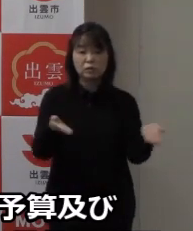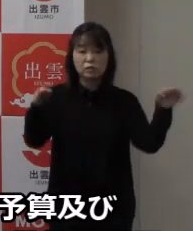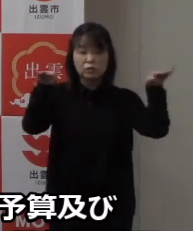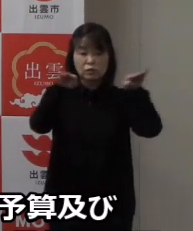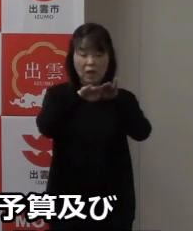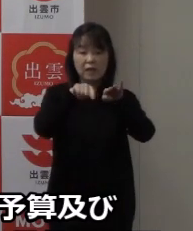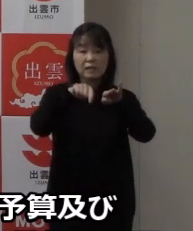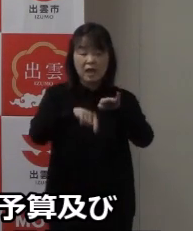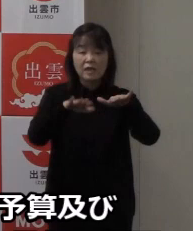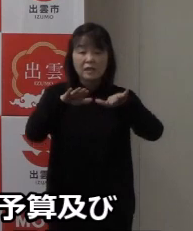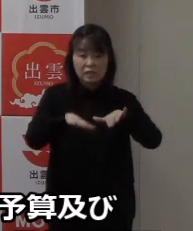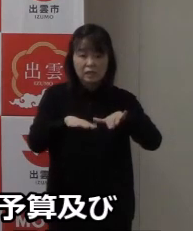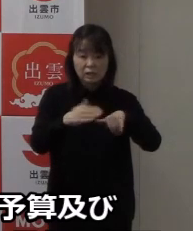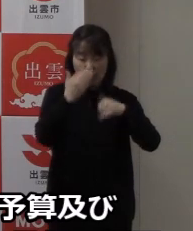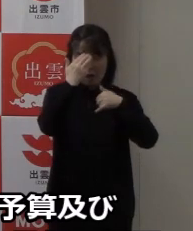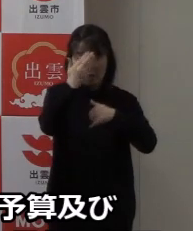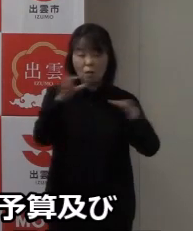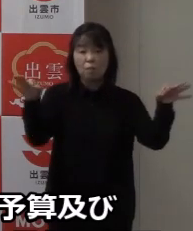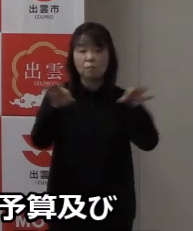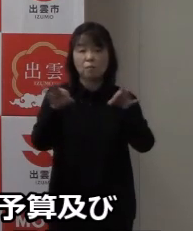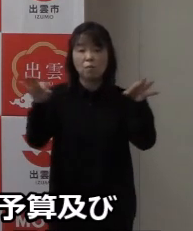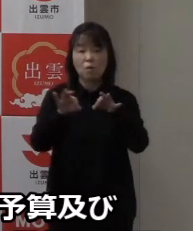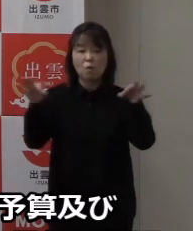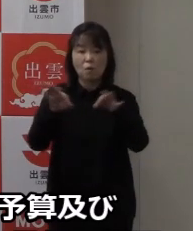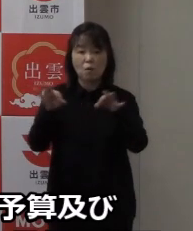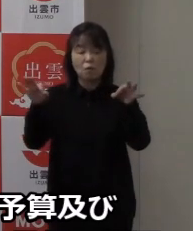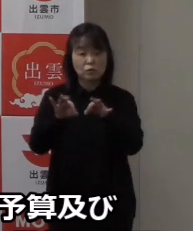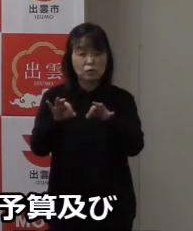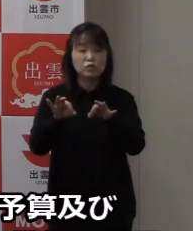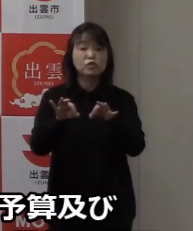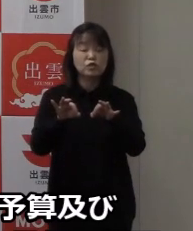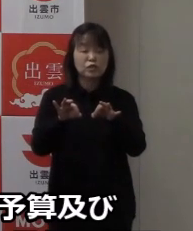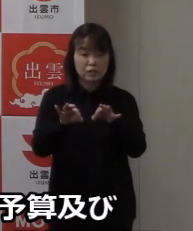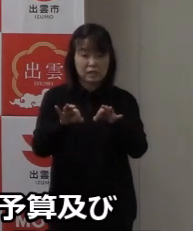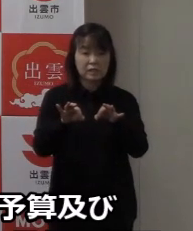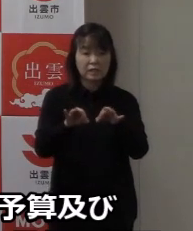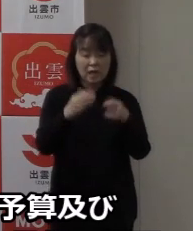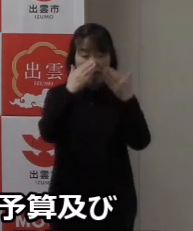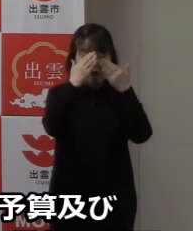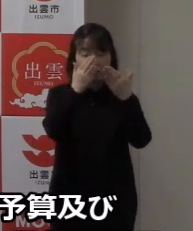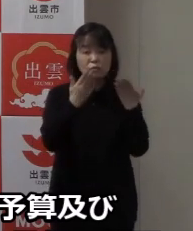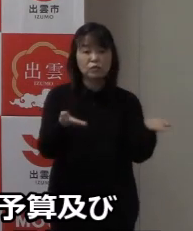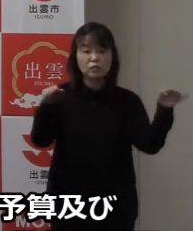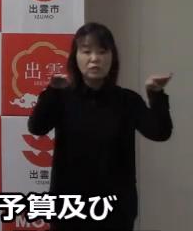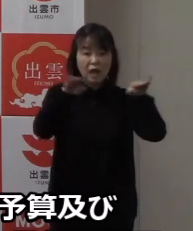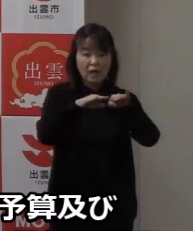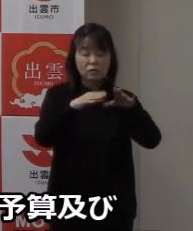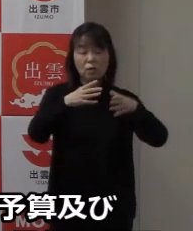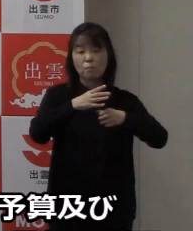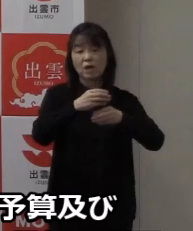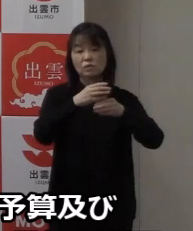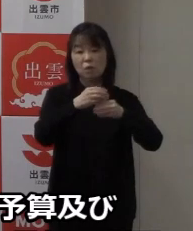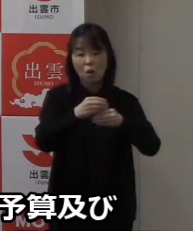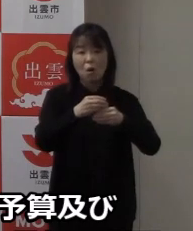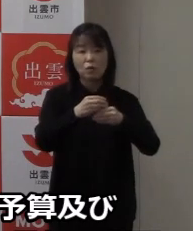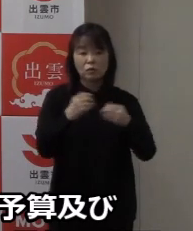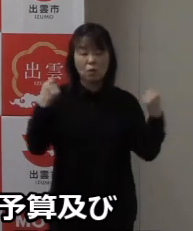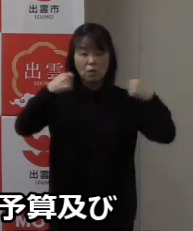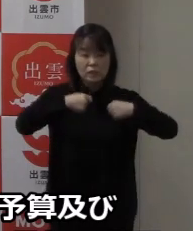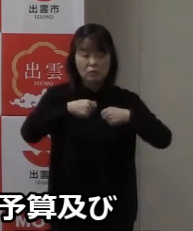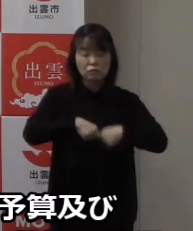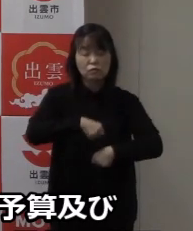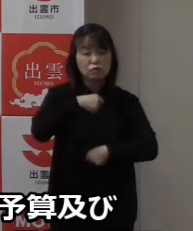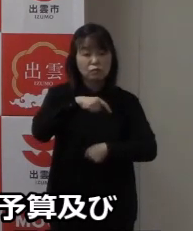ラウドファンディングを行ってですね、博物館のマスコット、よすみちゃんの着ぐるみを更新をしているところであります。あの150万